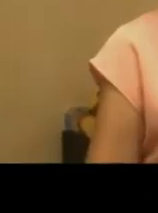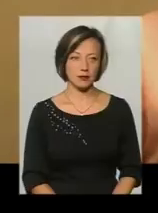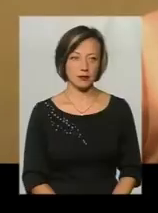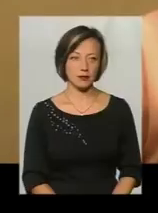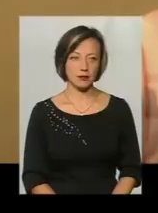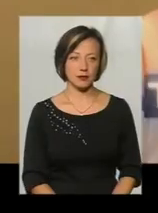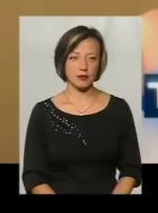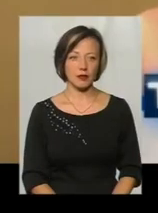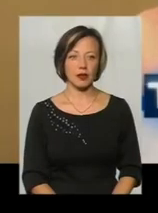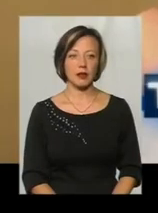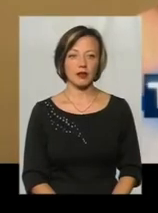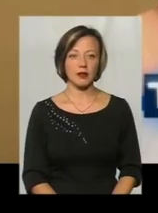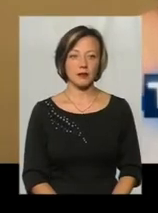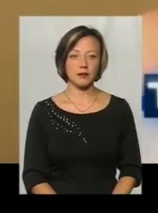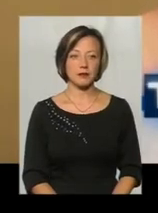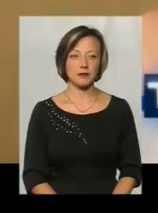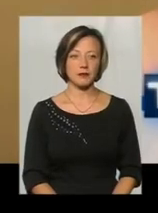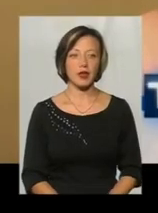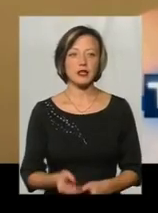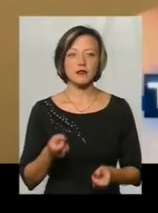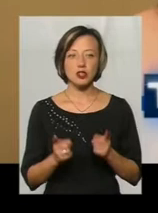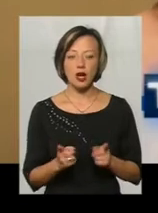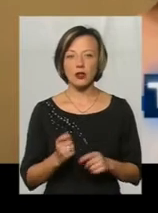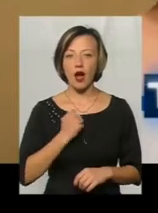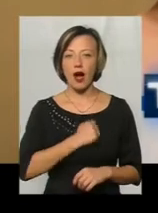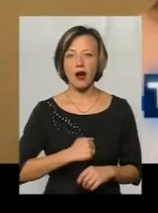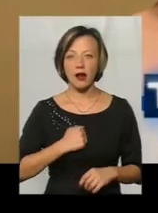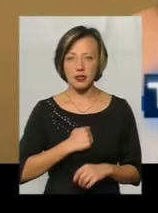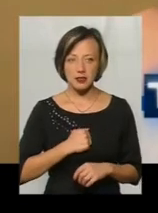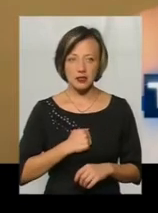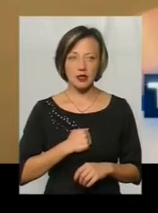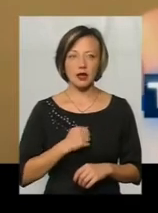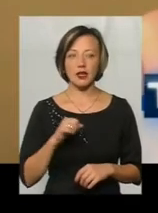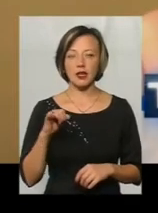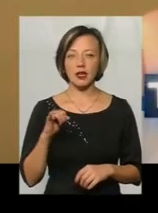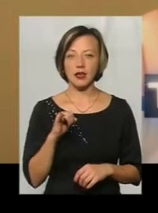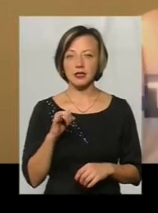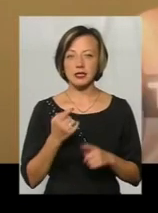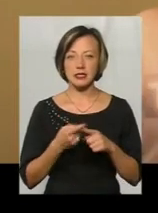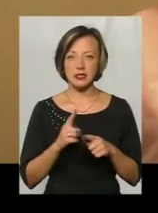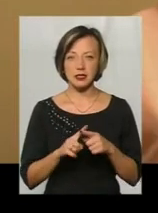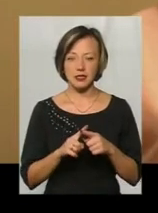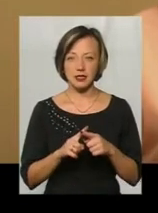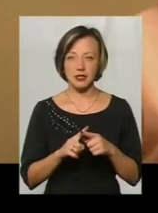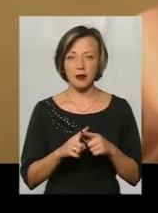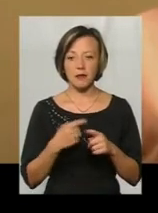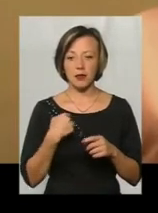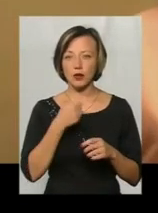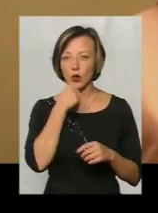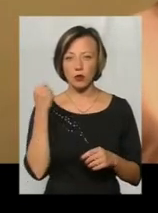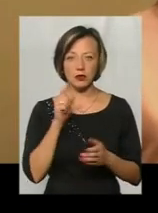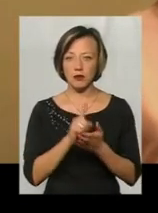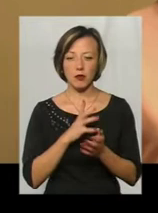Звичайно, агресія – це дуже таке серйозне явище, і ми, дорослі, ні в якому разі не маємо проходити мимо, чи